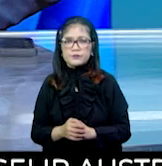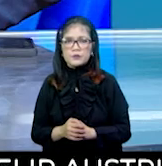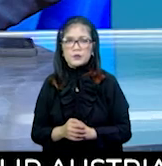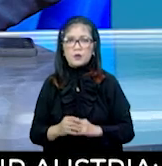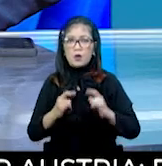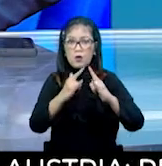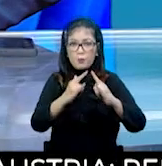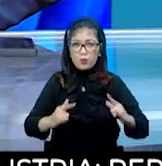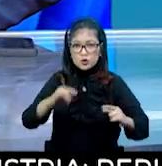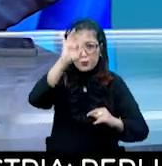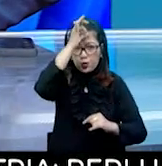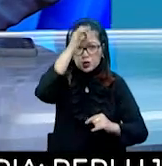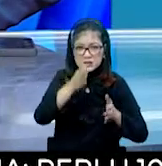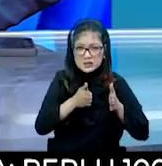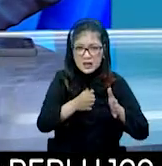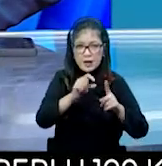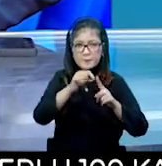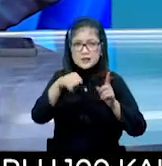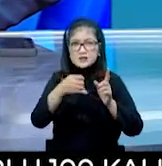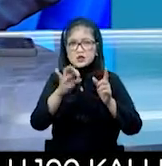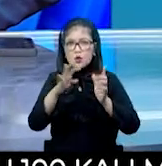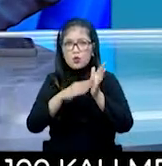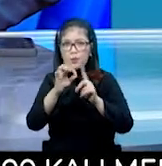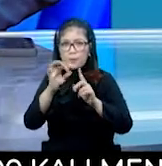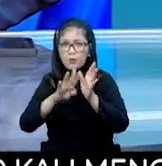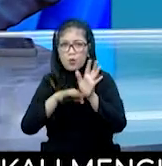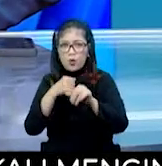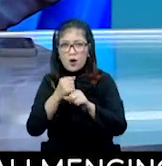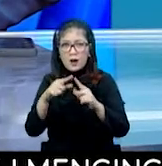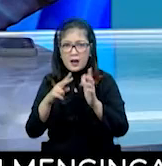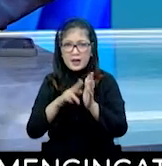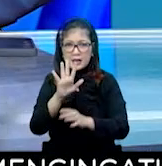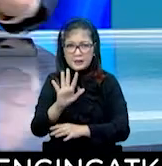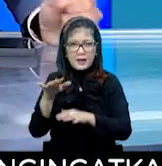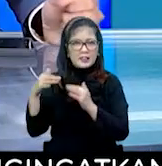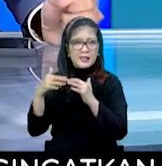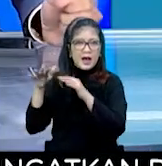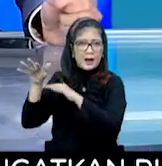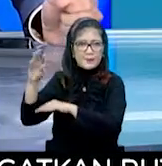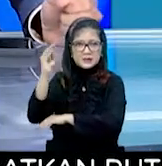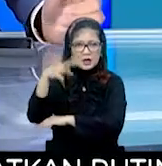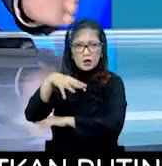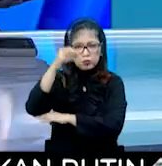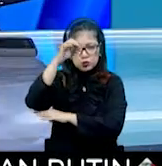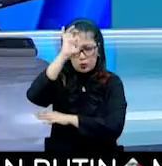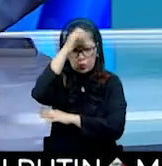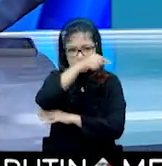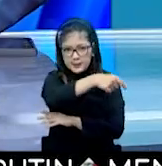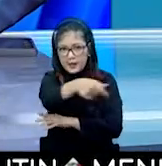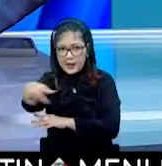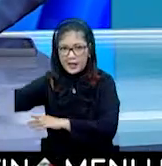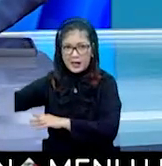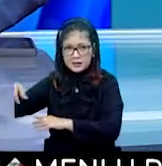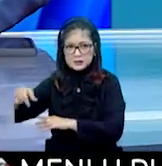di pos polisi di jalan Pejompongan lima Tanah Abang Jakarta Pusat dipasang garis polisi pasca dibakar pendemo seluruh jendela dan pintu